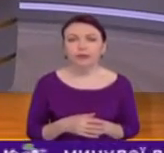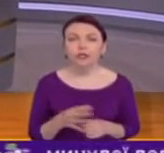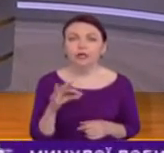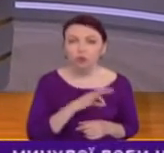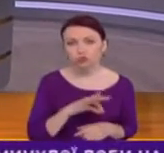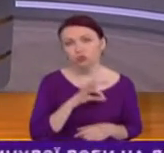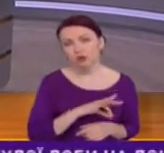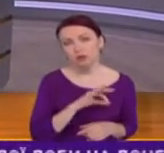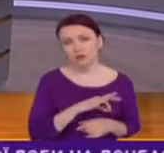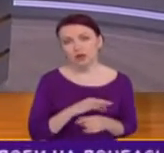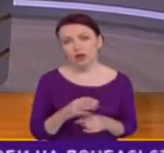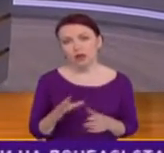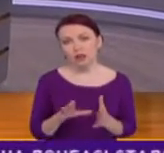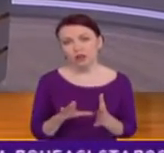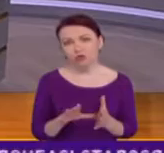користуватися